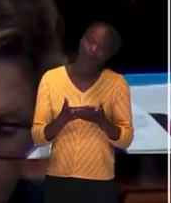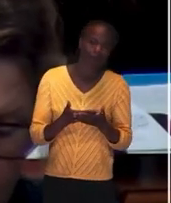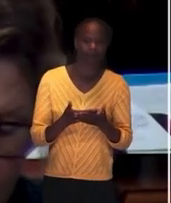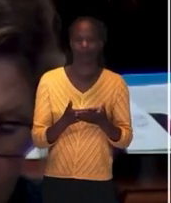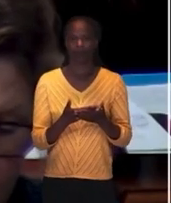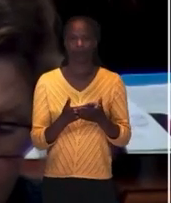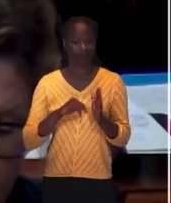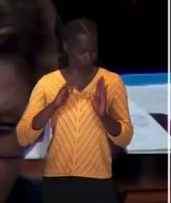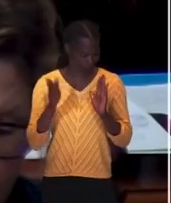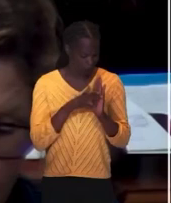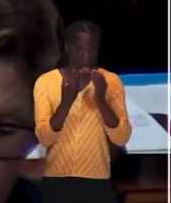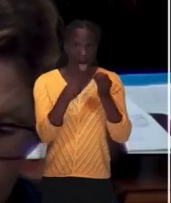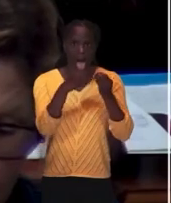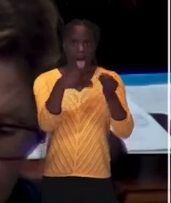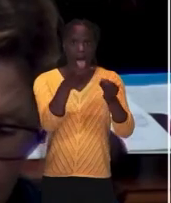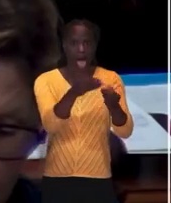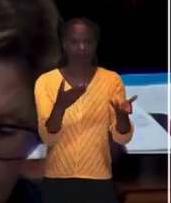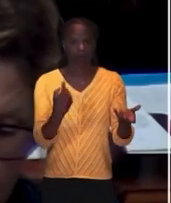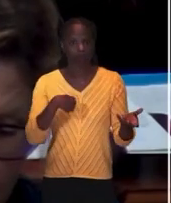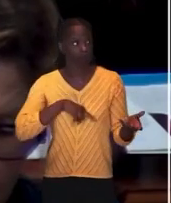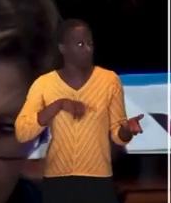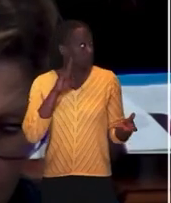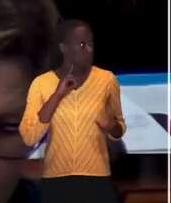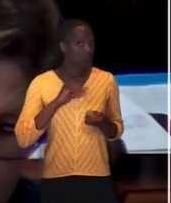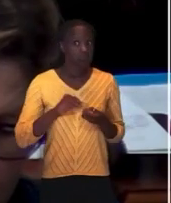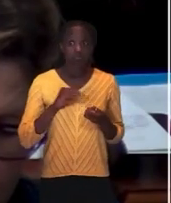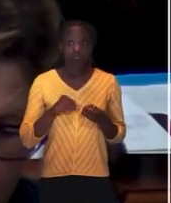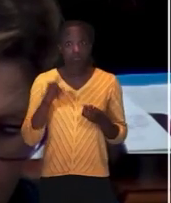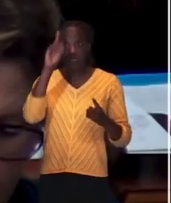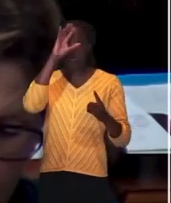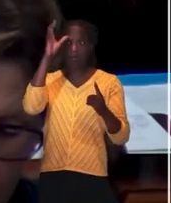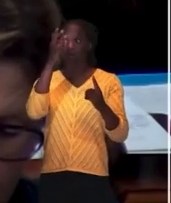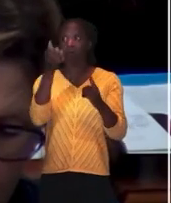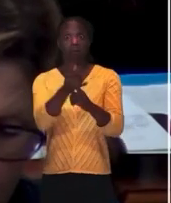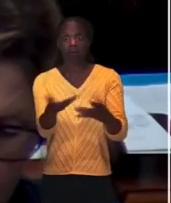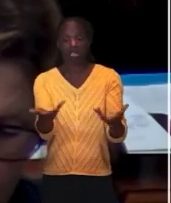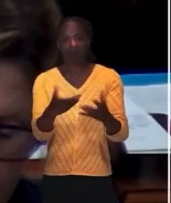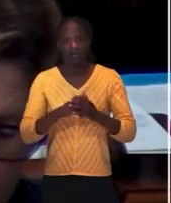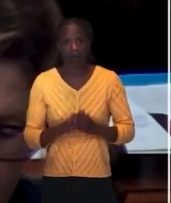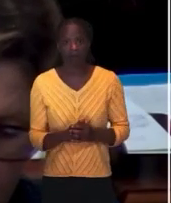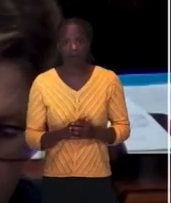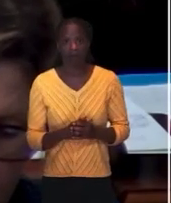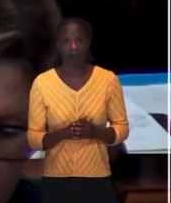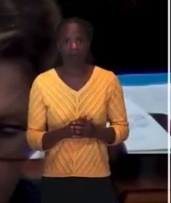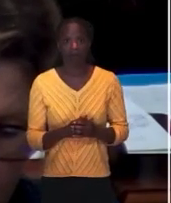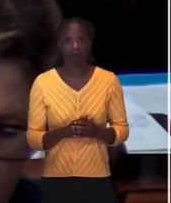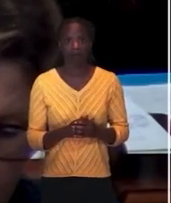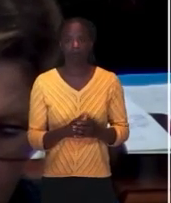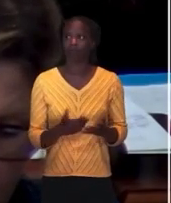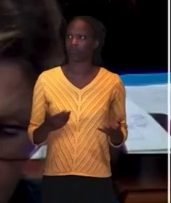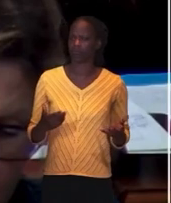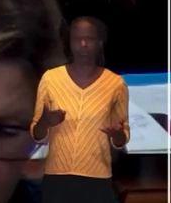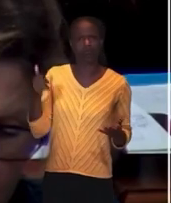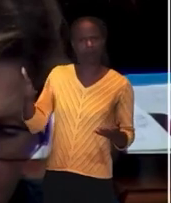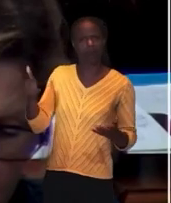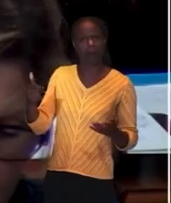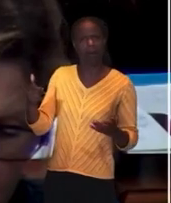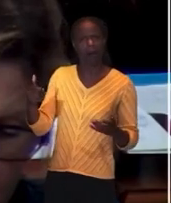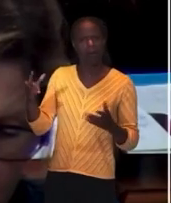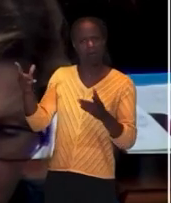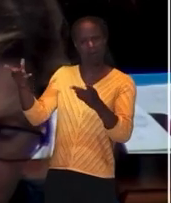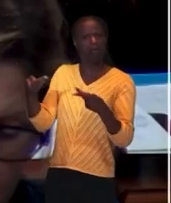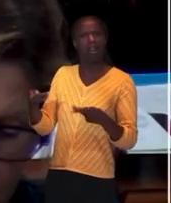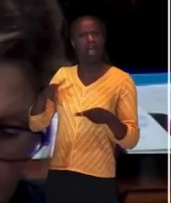des normes et nous ne voyons pas là encore l'ambition du maire bâtisseur que vous avez à un moment pensé ou en tout